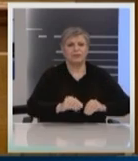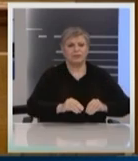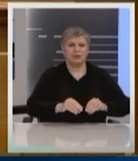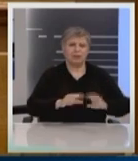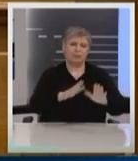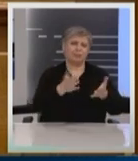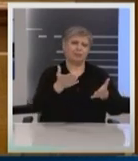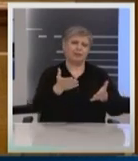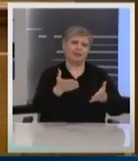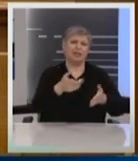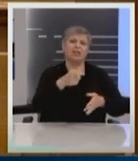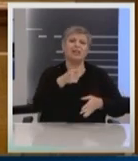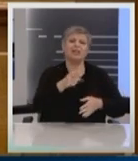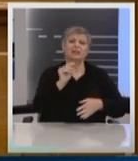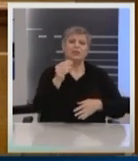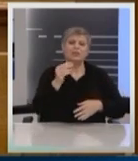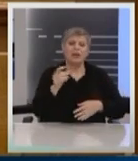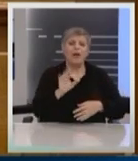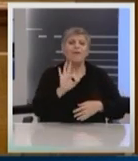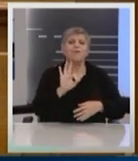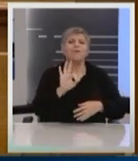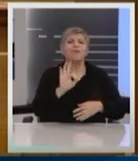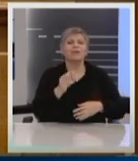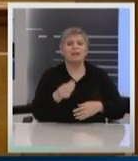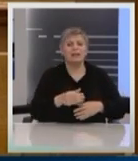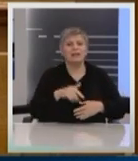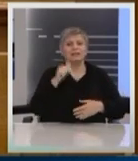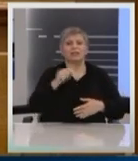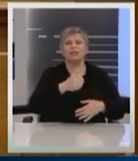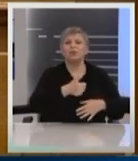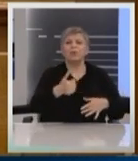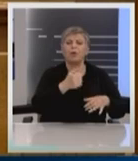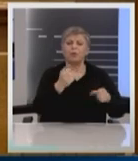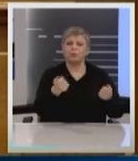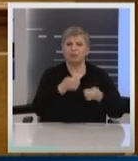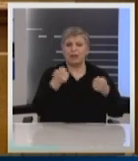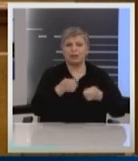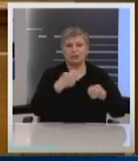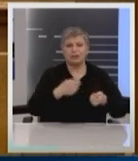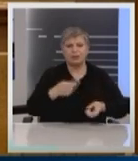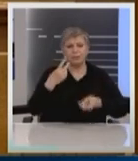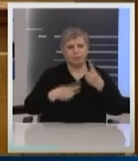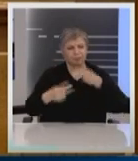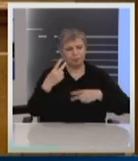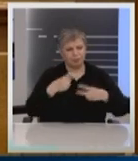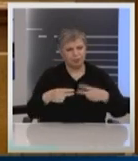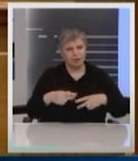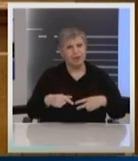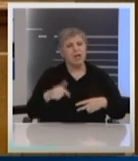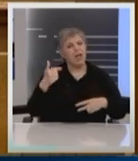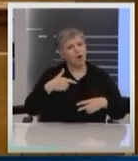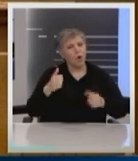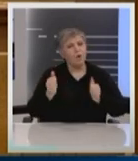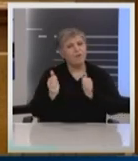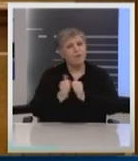Φωτήλα. Εσύ άλλο από το να με κατηγορείς στα διάφορα κανάλια δεν έχεις. Αυτή είναι η αποστολή σου. Και παρότι υπήρξα φίλος του πατέρα σου, δεν